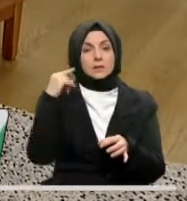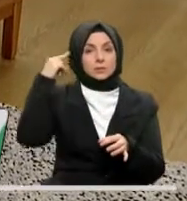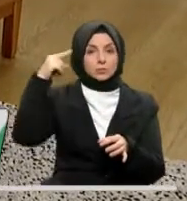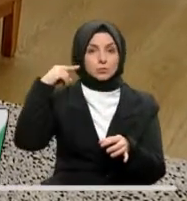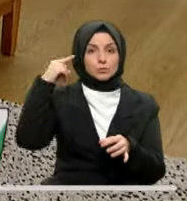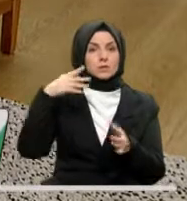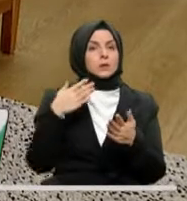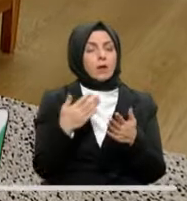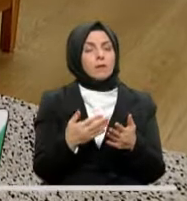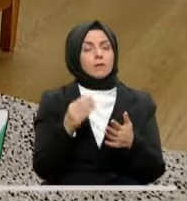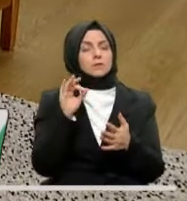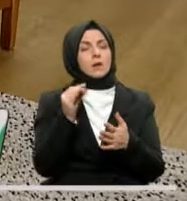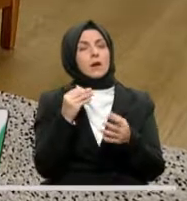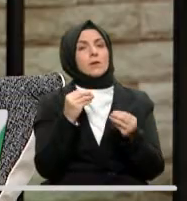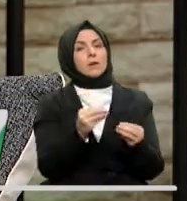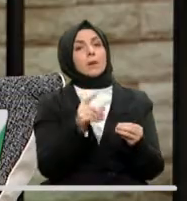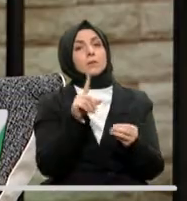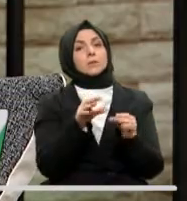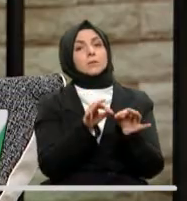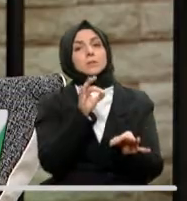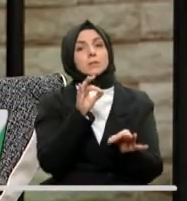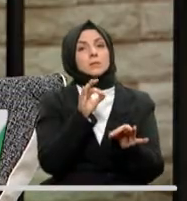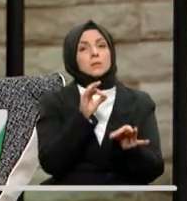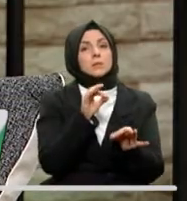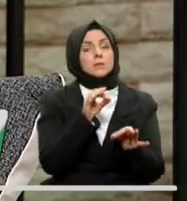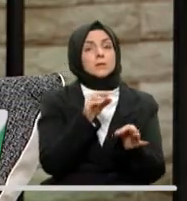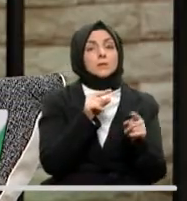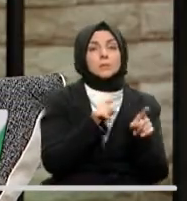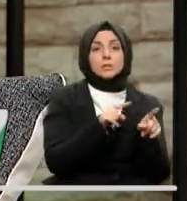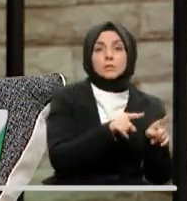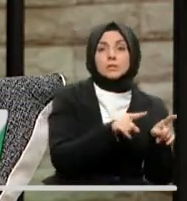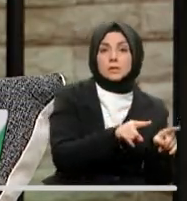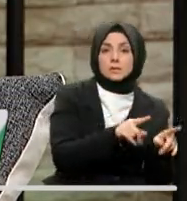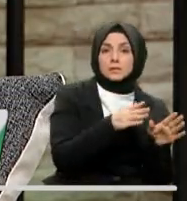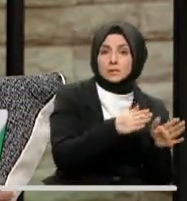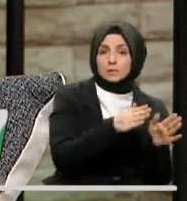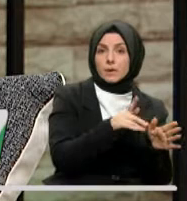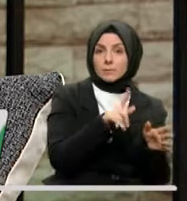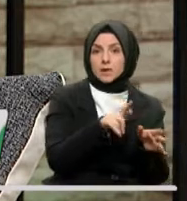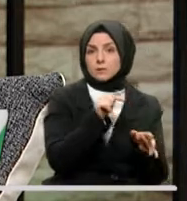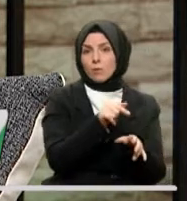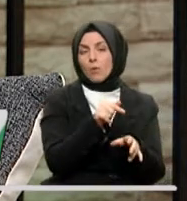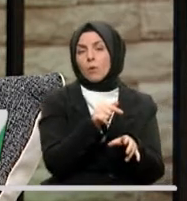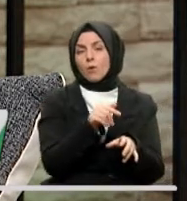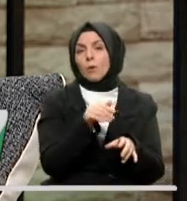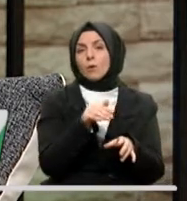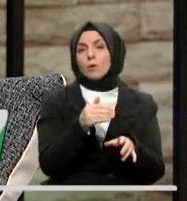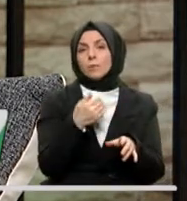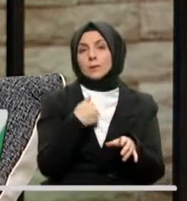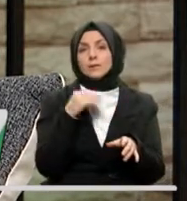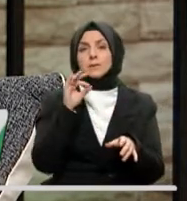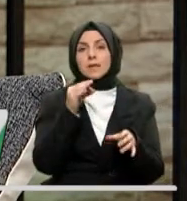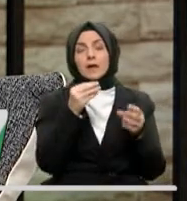peşinden gitmeliyiz değer veren bir insan Çünkü benim Aşina olduğum tanıdık olduğu birisi değil o bana yabancı bana işte